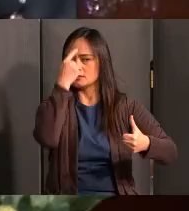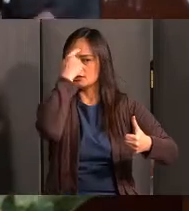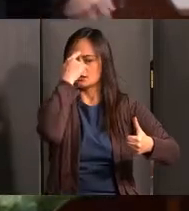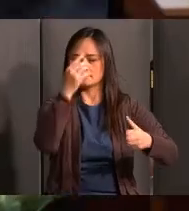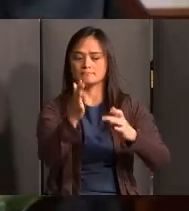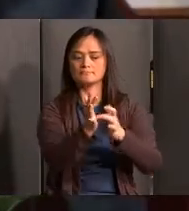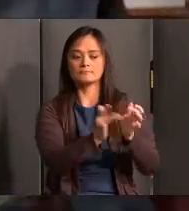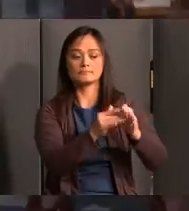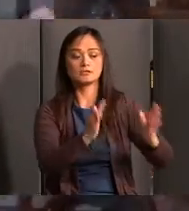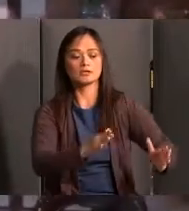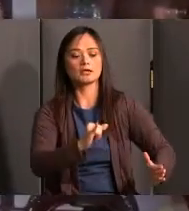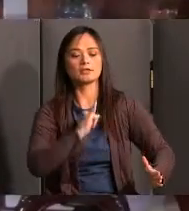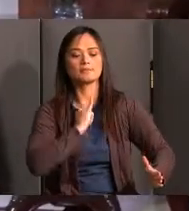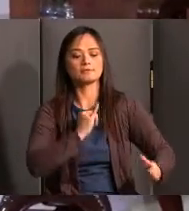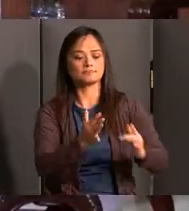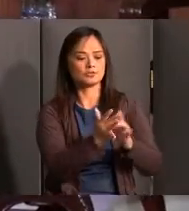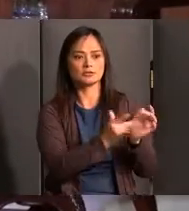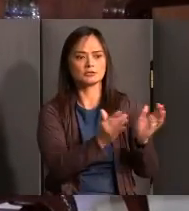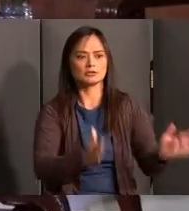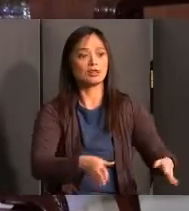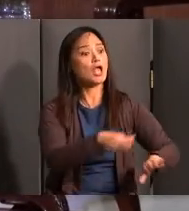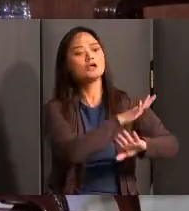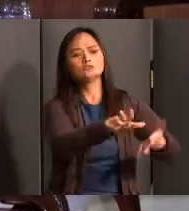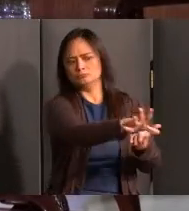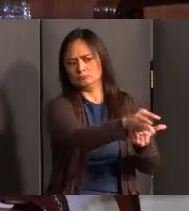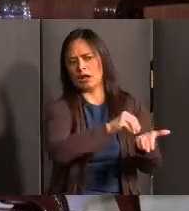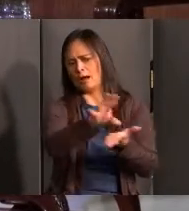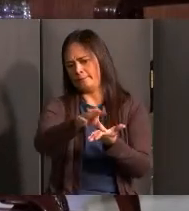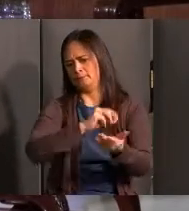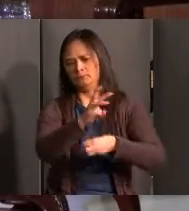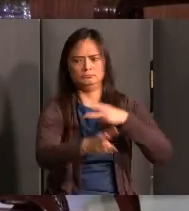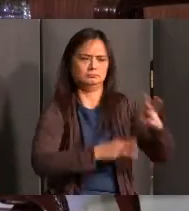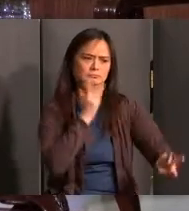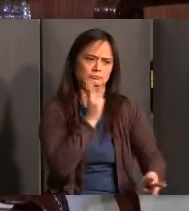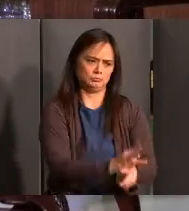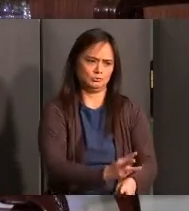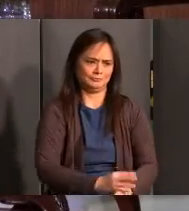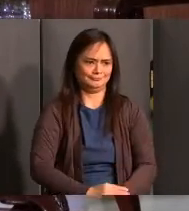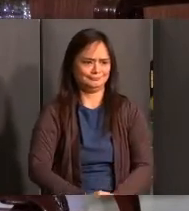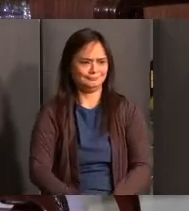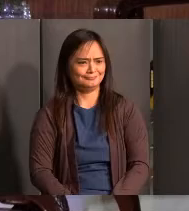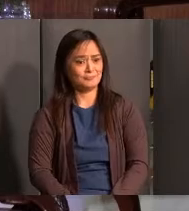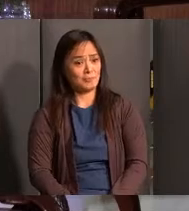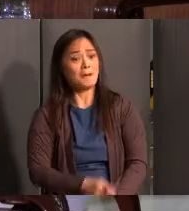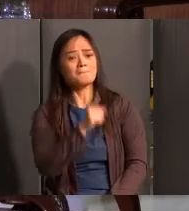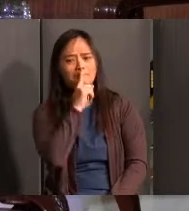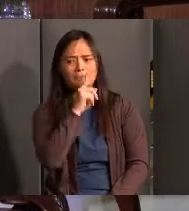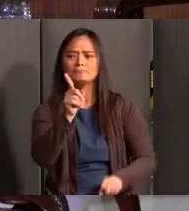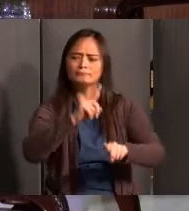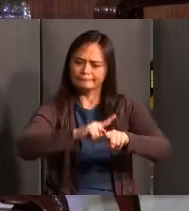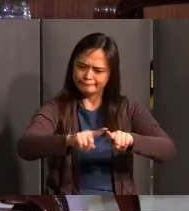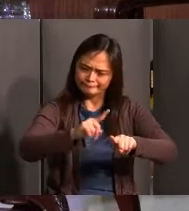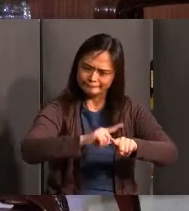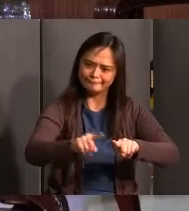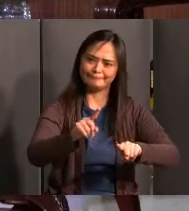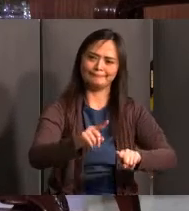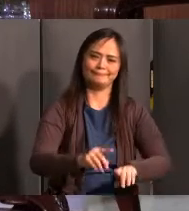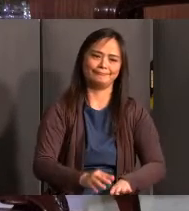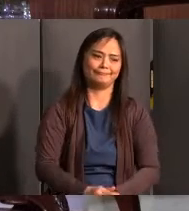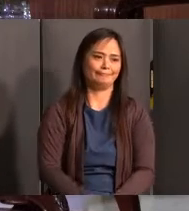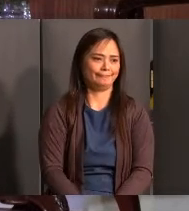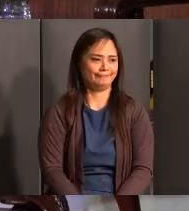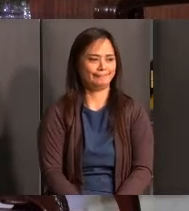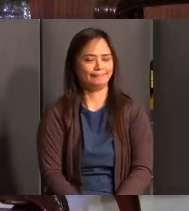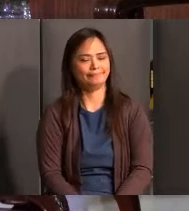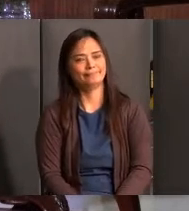You know, I was asked, maraming humingi sa akin ng endorsement. Huminga ng endorsement bilang chaplain, huminga ng